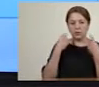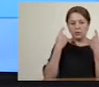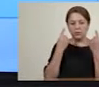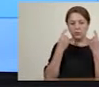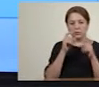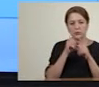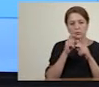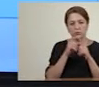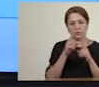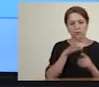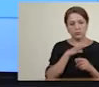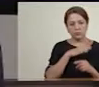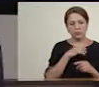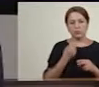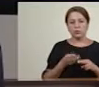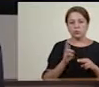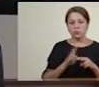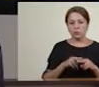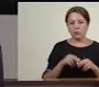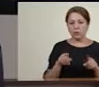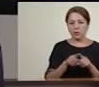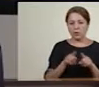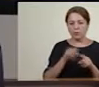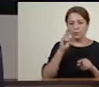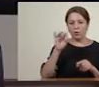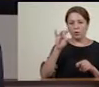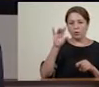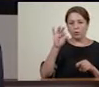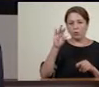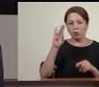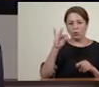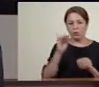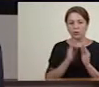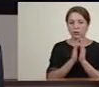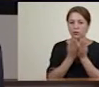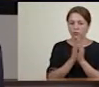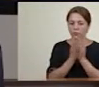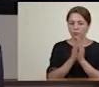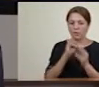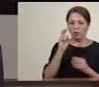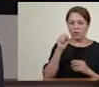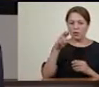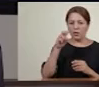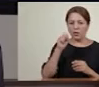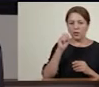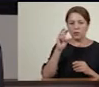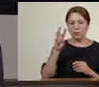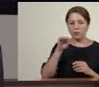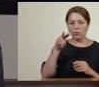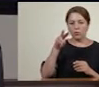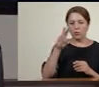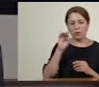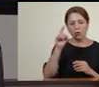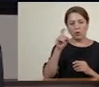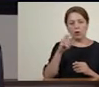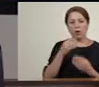hisoblanadi. Shuning uchun ham Qur'oni Karimni Kalomulloh, Allohning